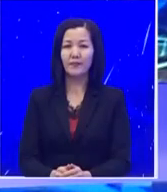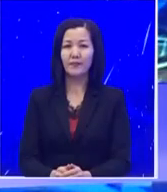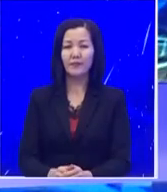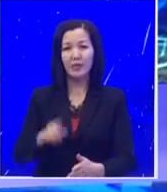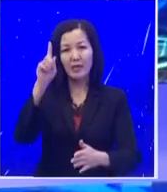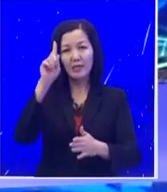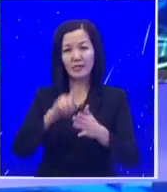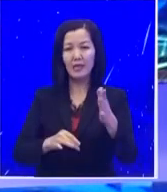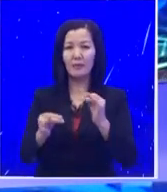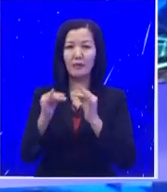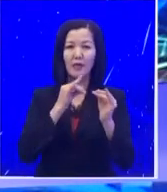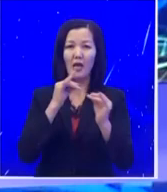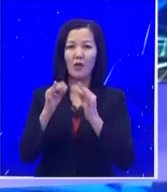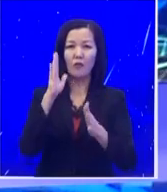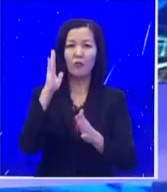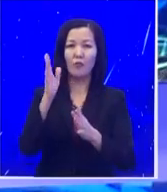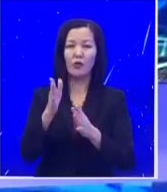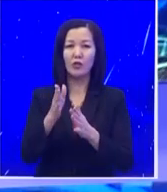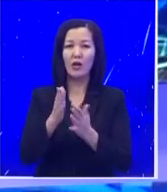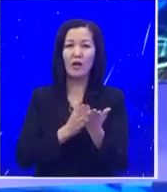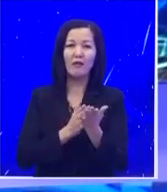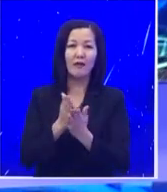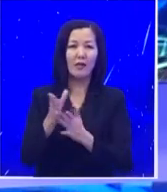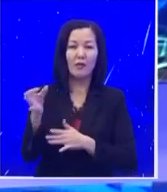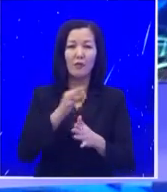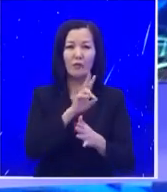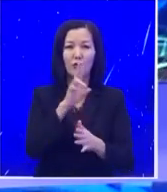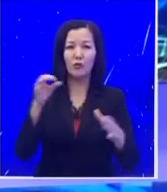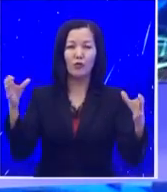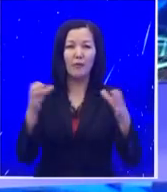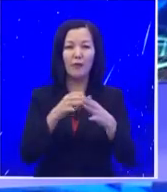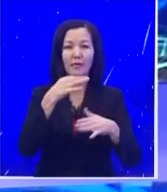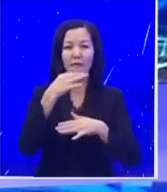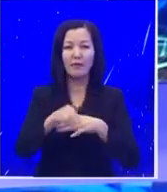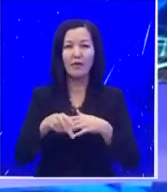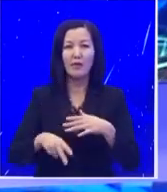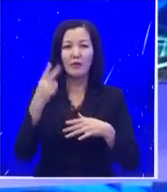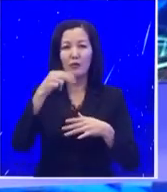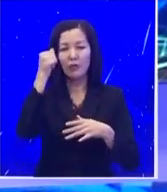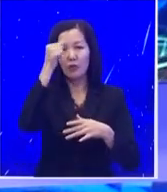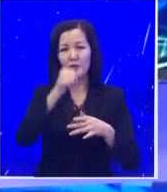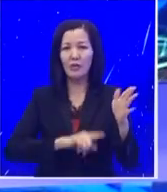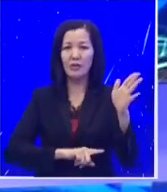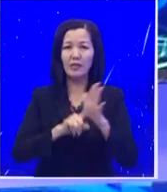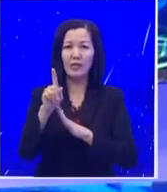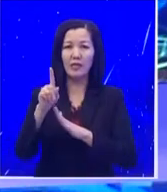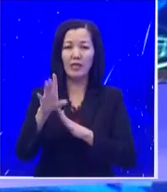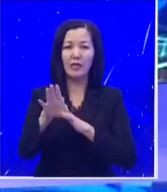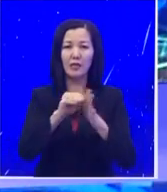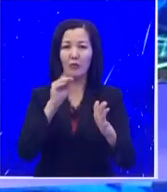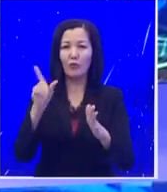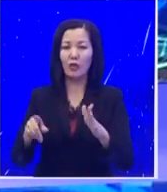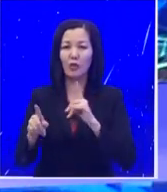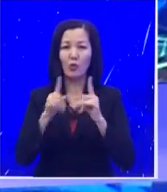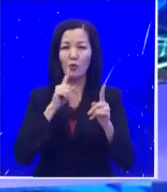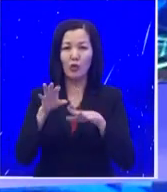Сенім диалог болашаққа нық қадам. Облыстық Нұр Отан партиясы филиалында 2020 жылдың алғашқы депутаттық фракция